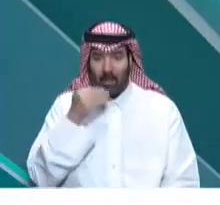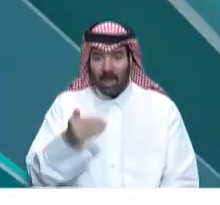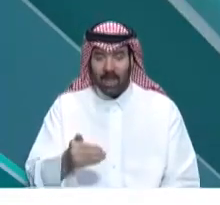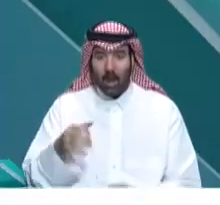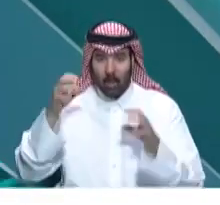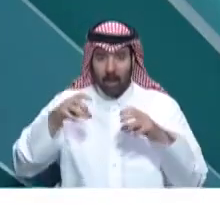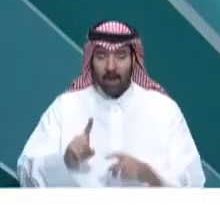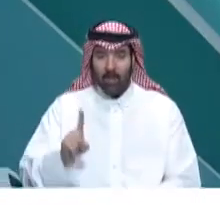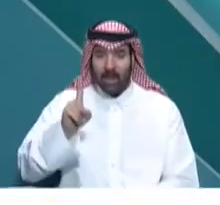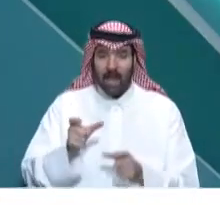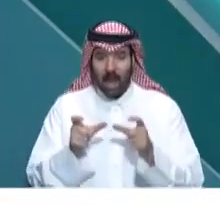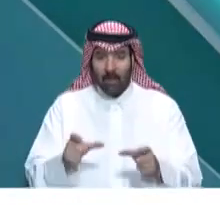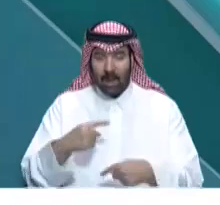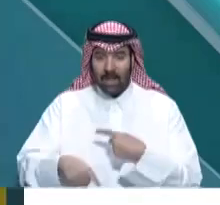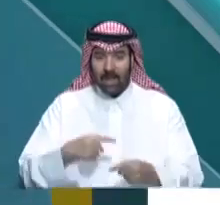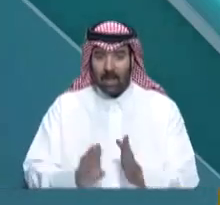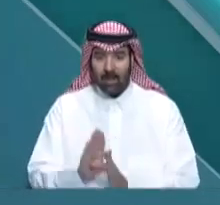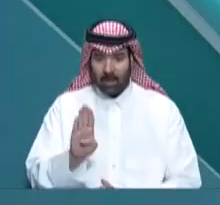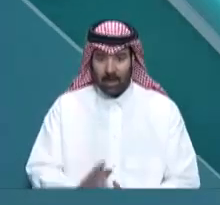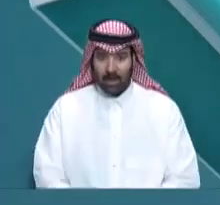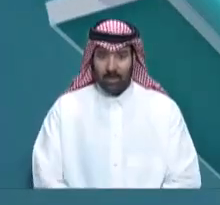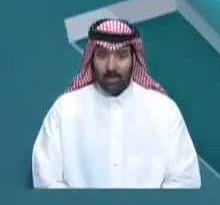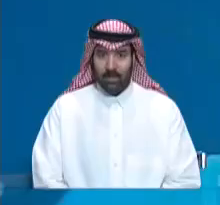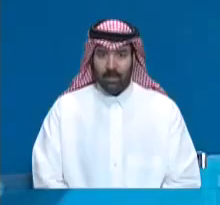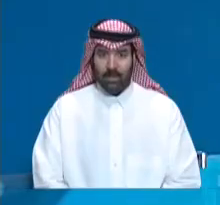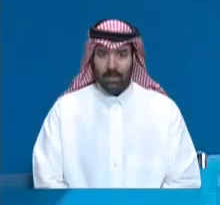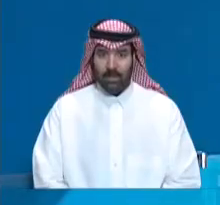والبركة ودوام الأمن والاستقرار.